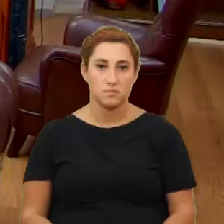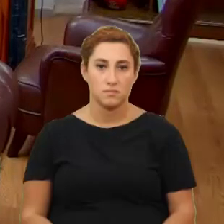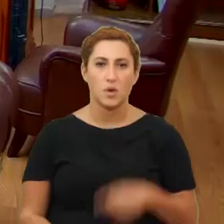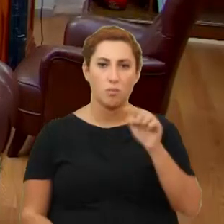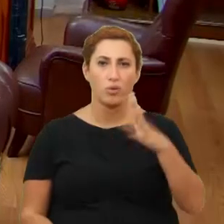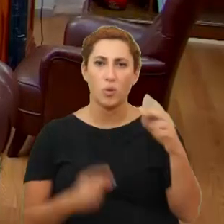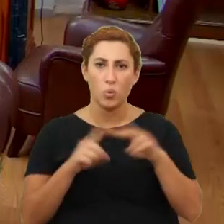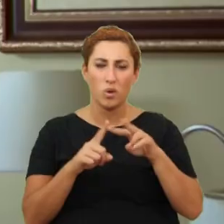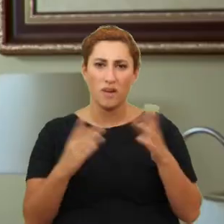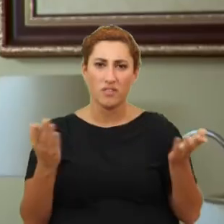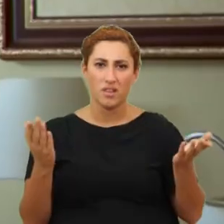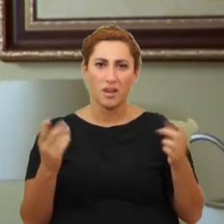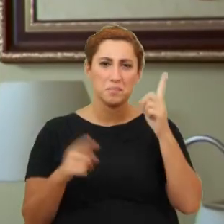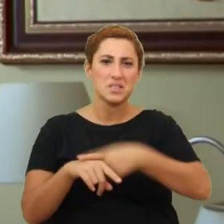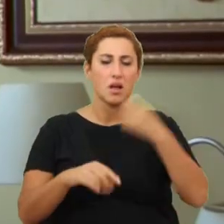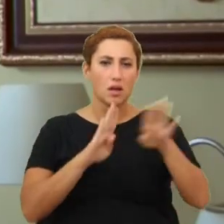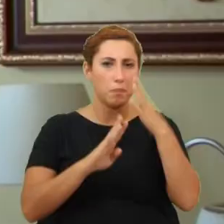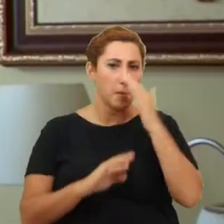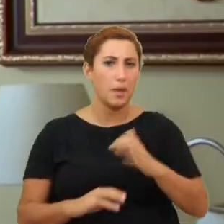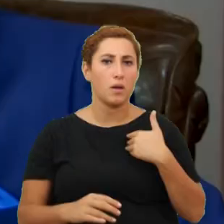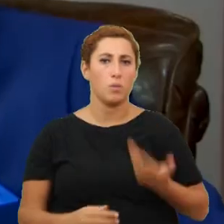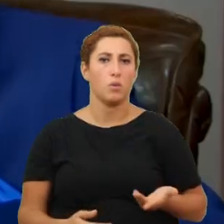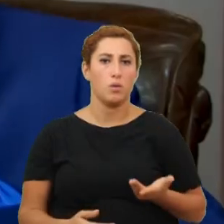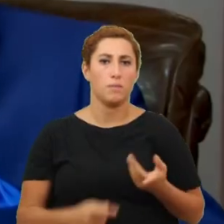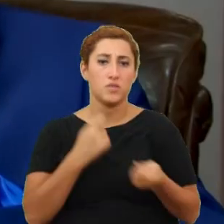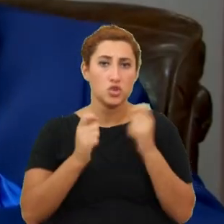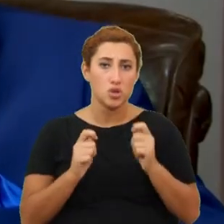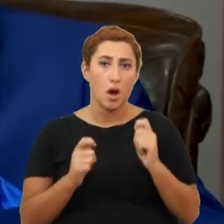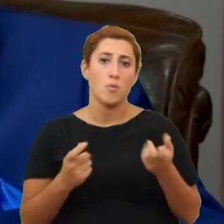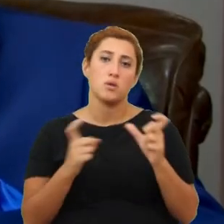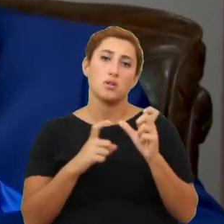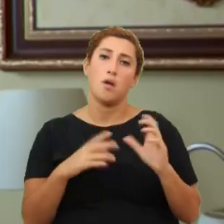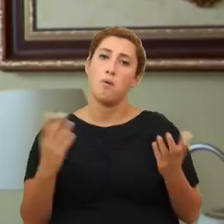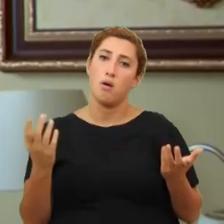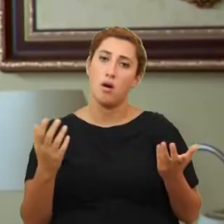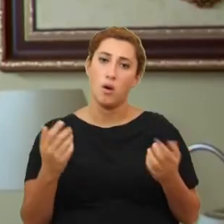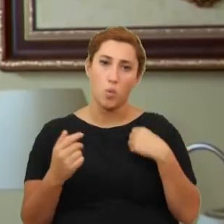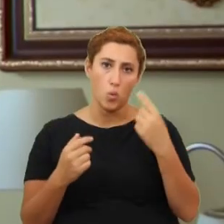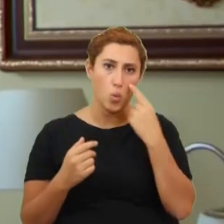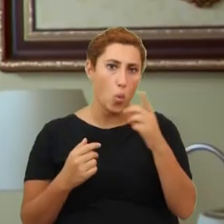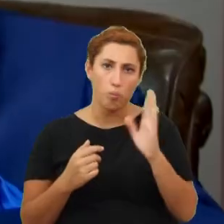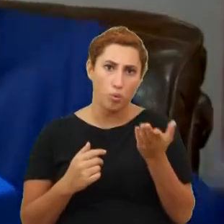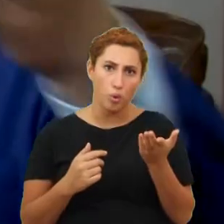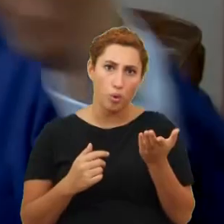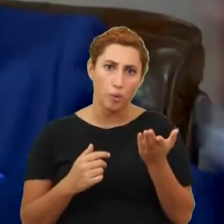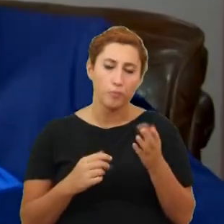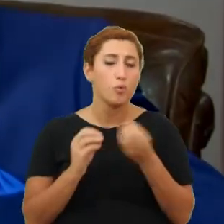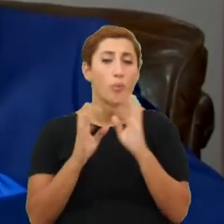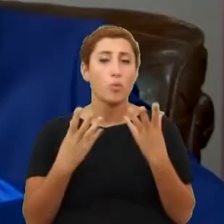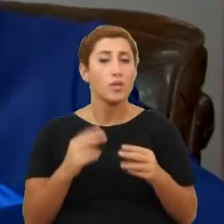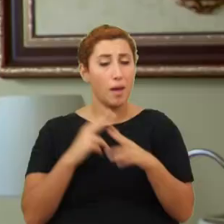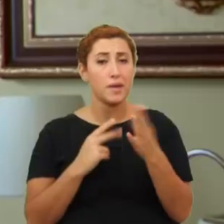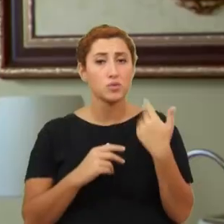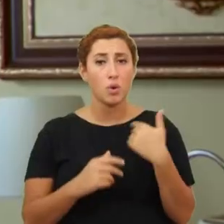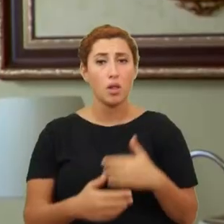Bu nedir Nurhan ya? Bir saattir kapıda bekletiyorsun beni ya. İş yapıyoruz Sarp. Aa. Pek öyle görünmüyor ama. Derdin neyse